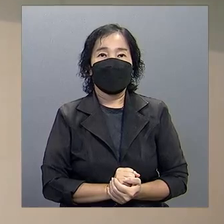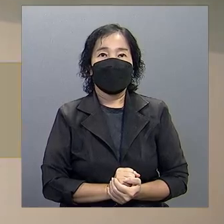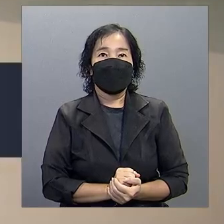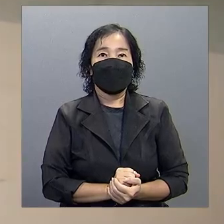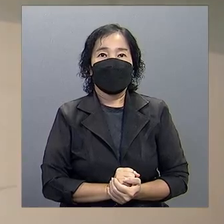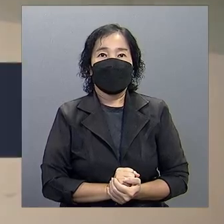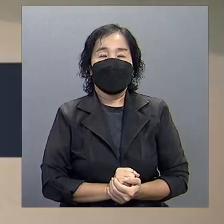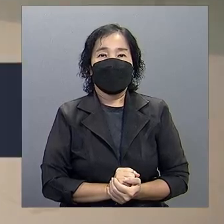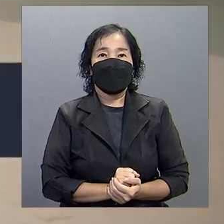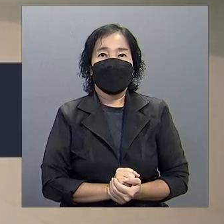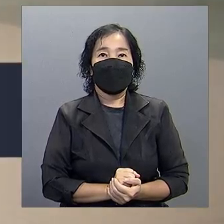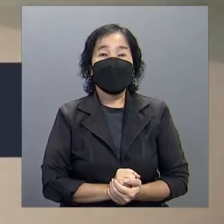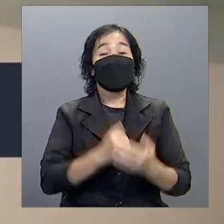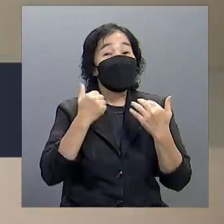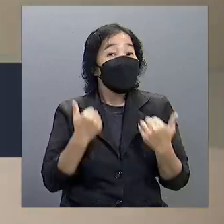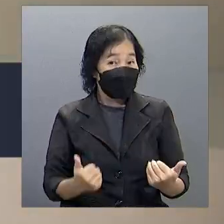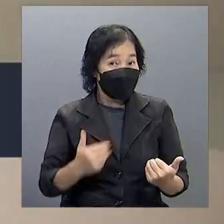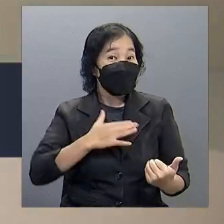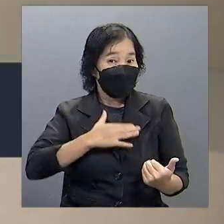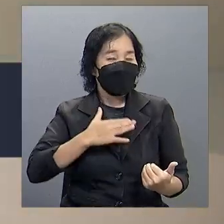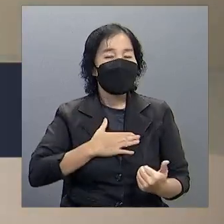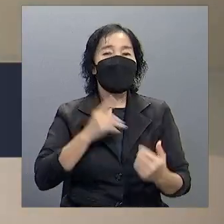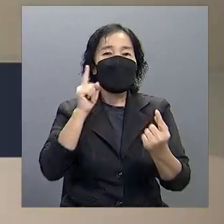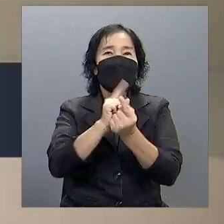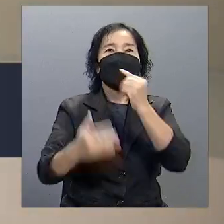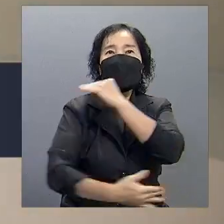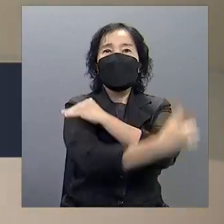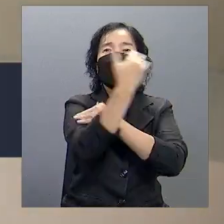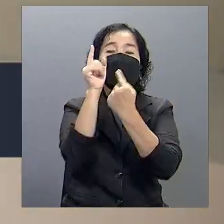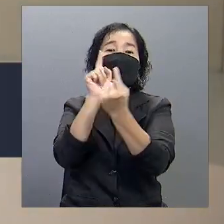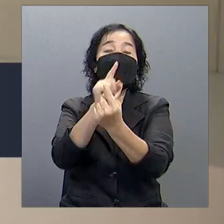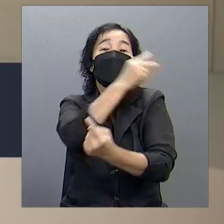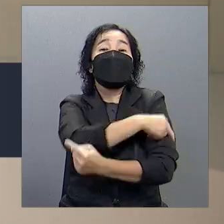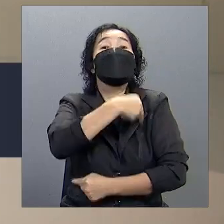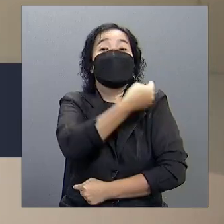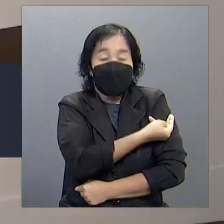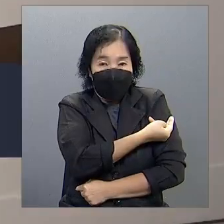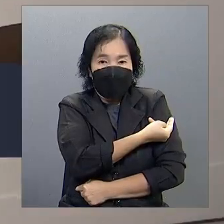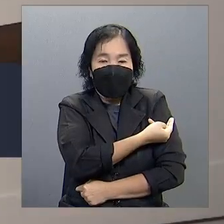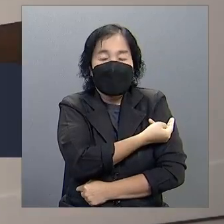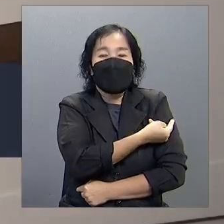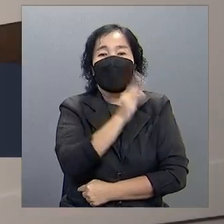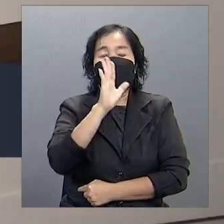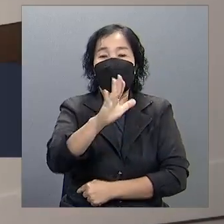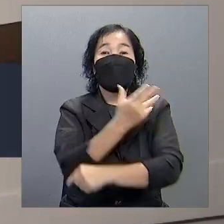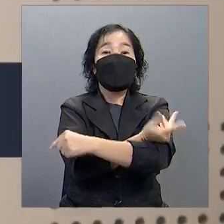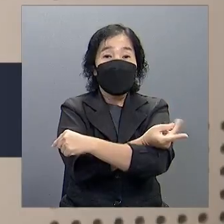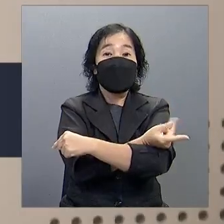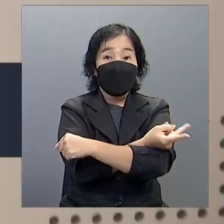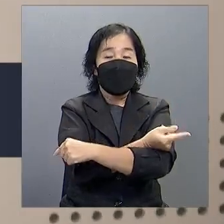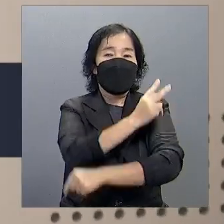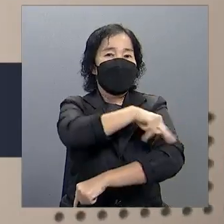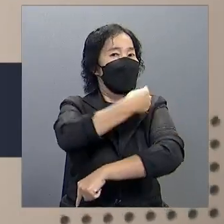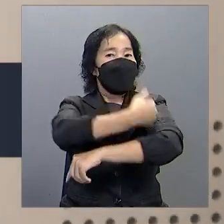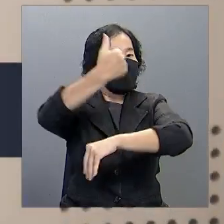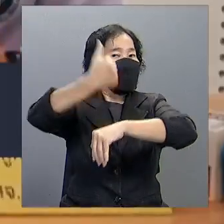่รายการรู้สู้ภัยได้มีโอกาสพูดคุยกับนายแพทย์กู้ศักดิ์กู้เกียรติกุลนายแพทย์สาธารณสุขจังหวัดภูเก็ตหมอใหญ่ที่ตามติดสถานการณ์ฝีด